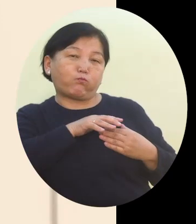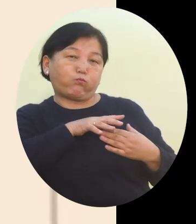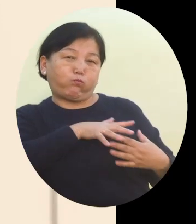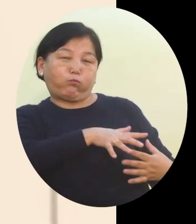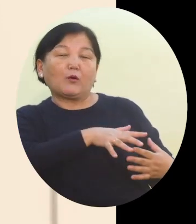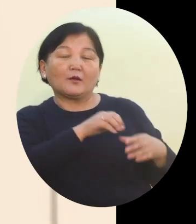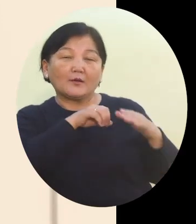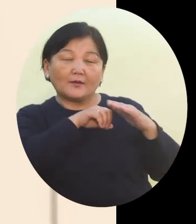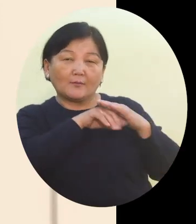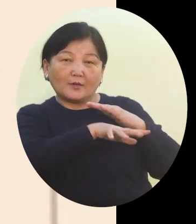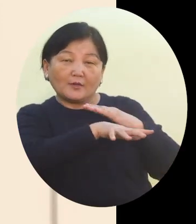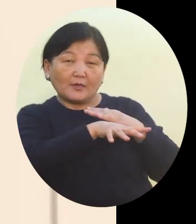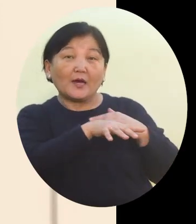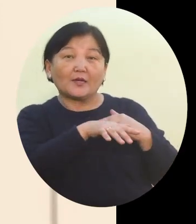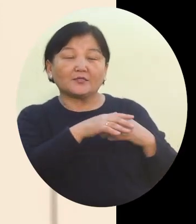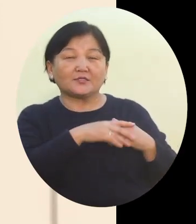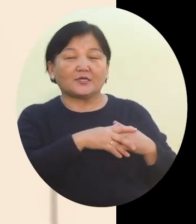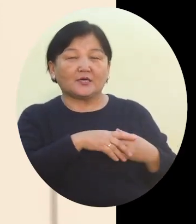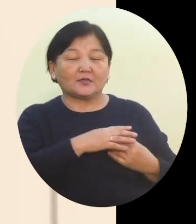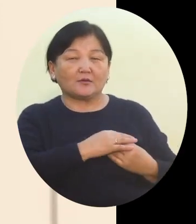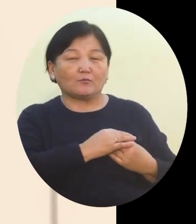зүрхний цохилт үүсэж байгааг анзаарсан бах.